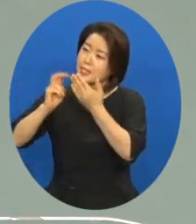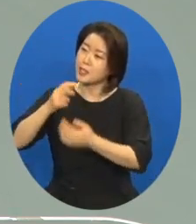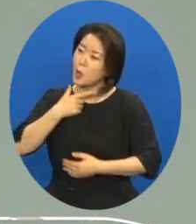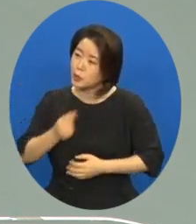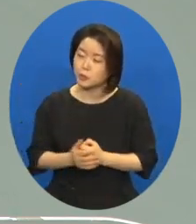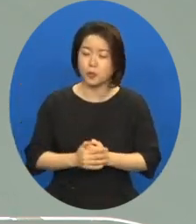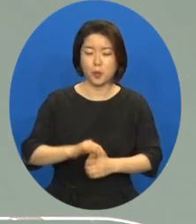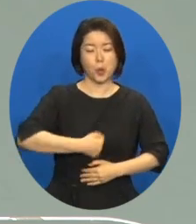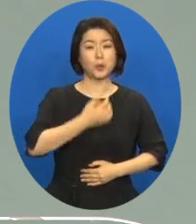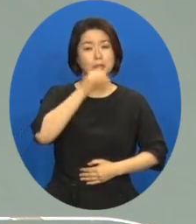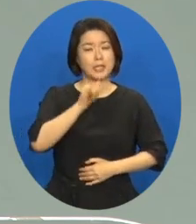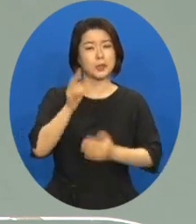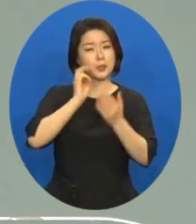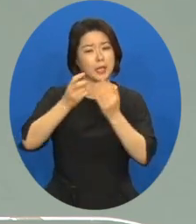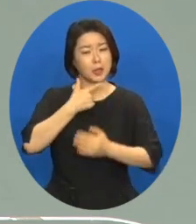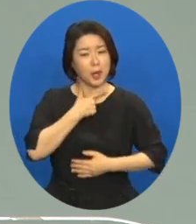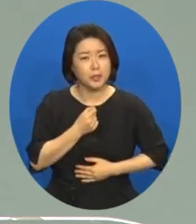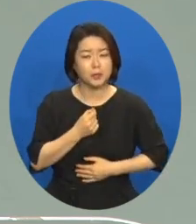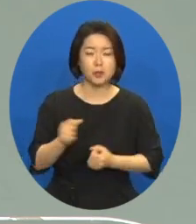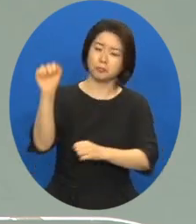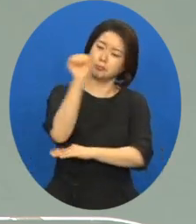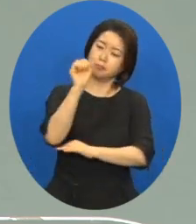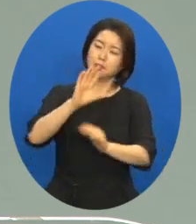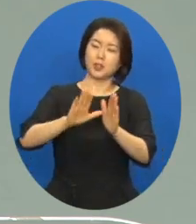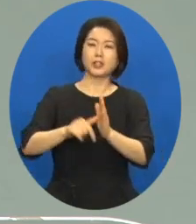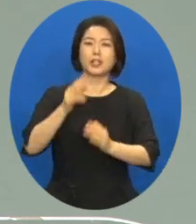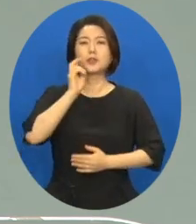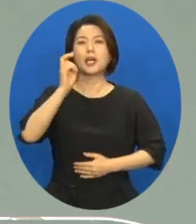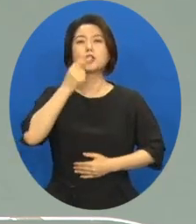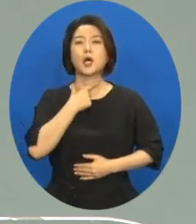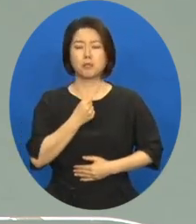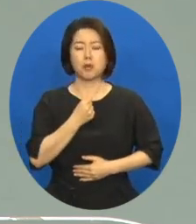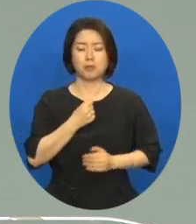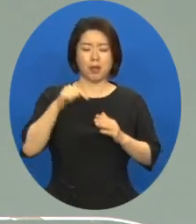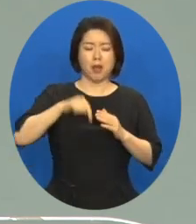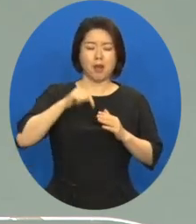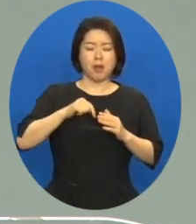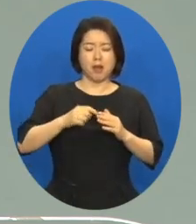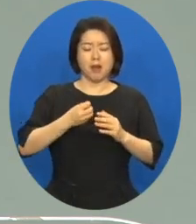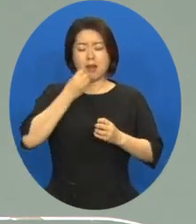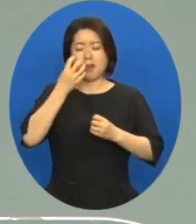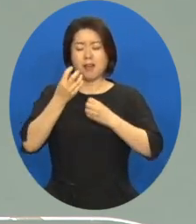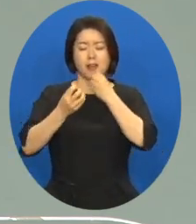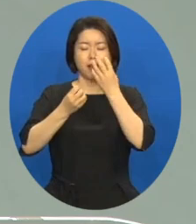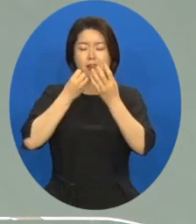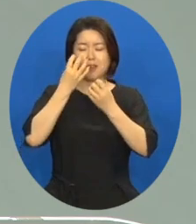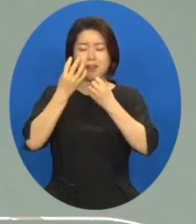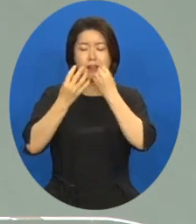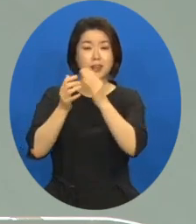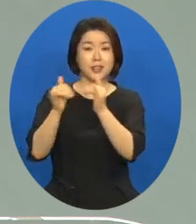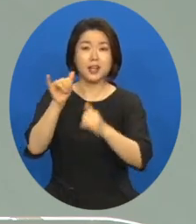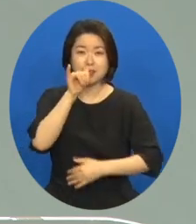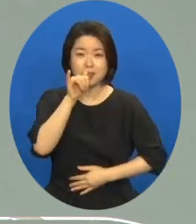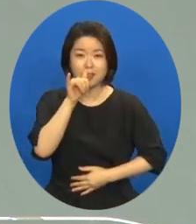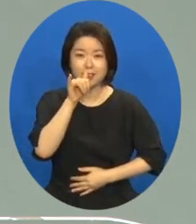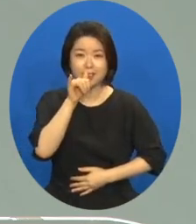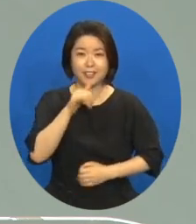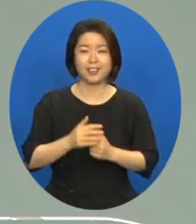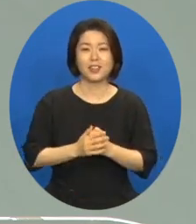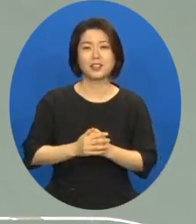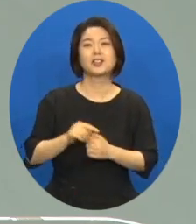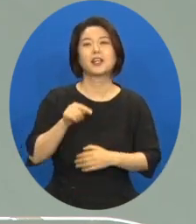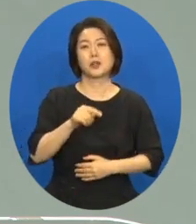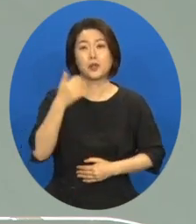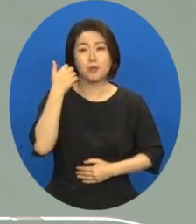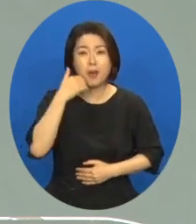있어도 찬송하고 싶고 운전하고 다녀도 찬송하고 싶고 그냥 자꾸 속에서부터 찬송이 터져 나오는 사람이 있다는 거예요. 성령